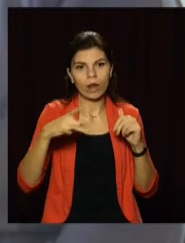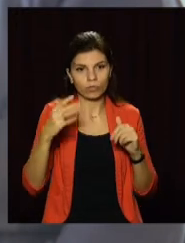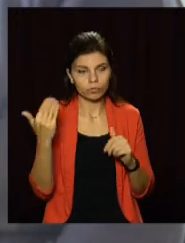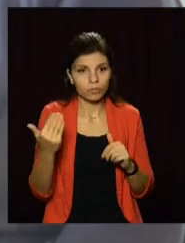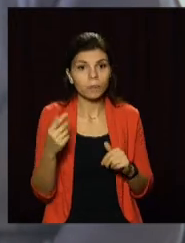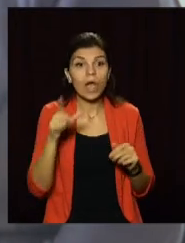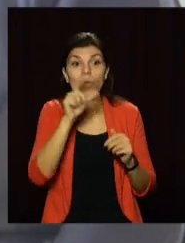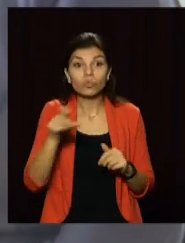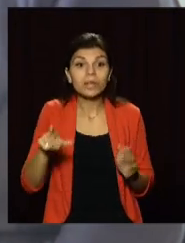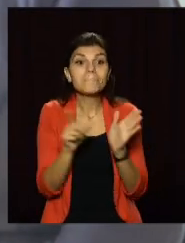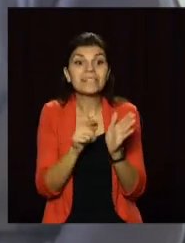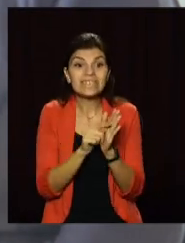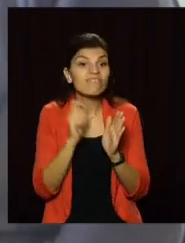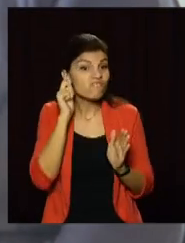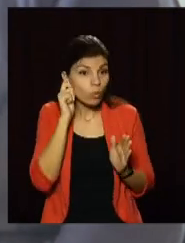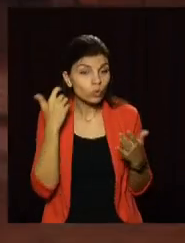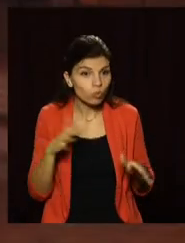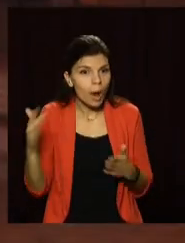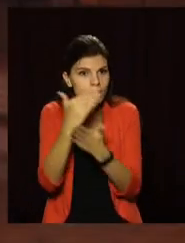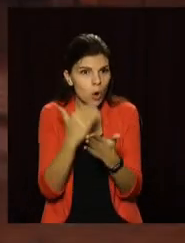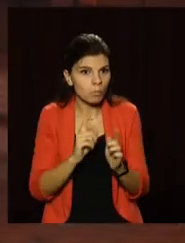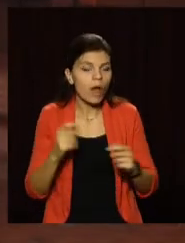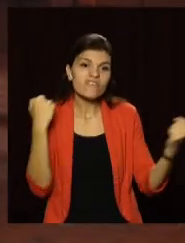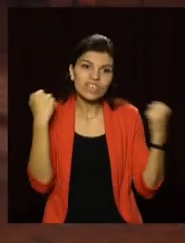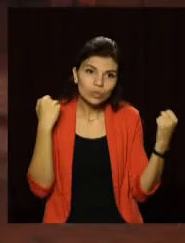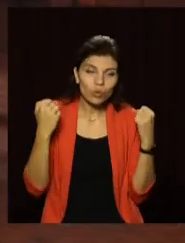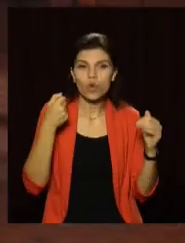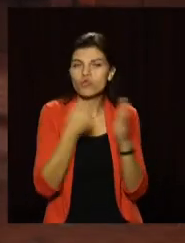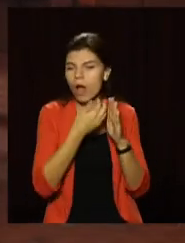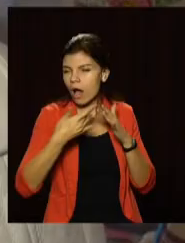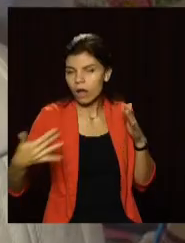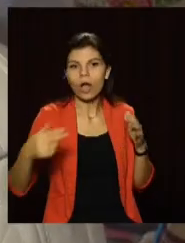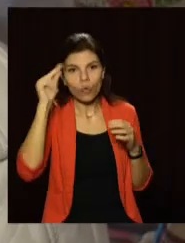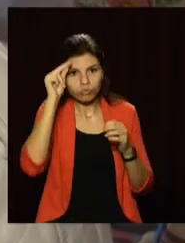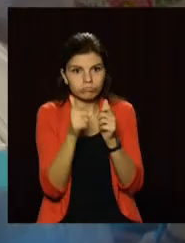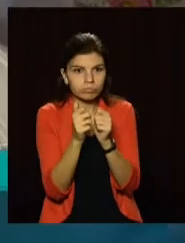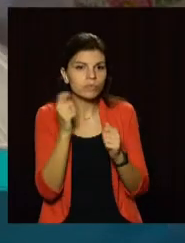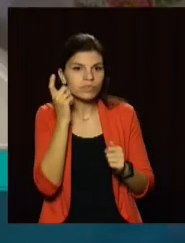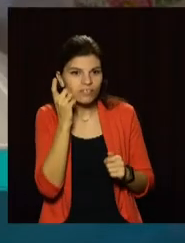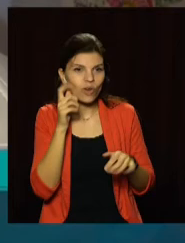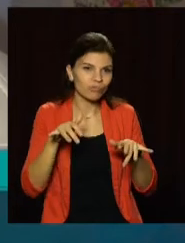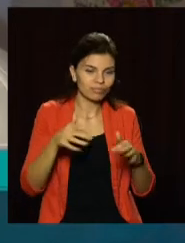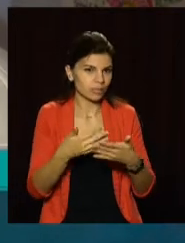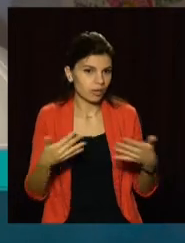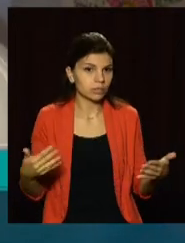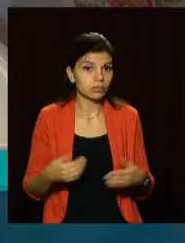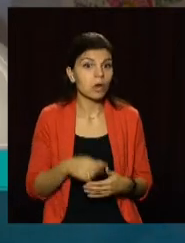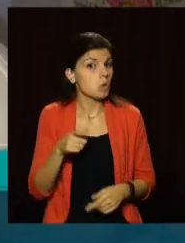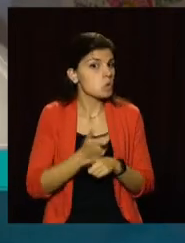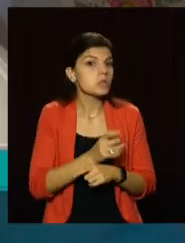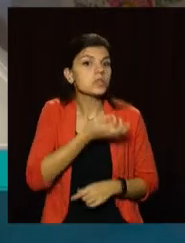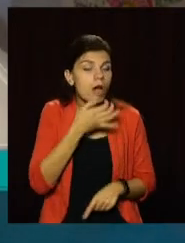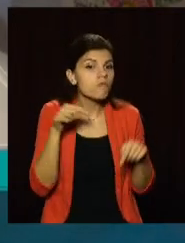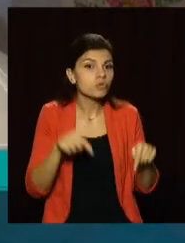Для людей пенсійного віку тут багато освітніх програм – від фізкультури до освоєння гаджетів. Нам це тут дуже подобається. Тут